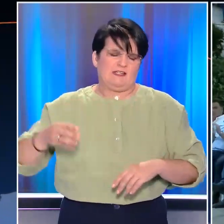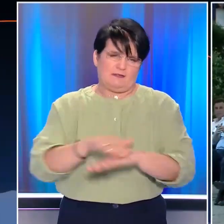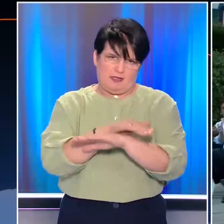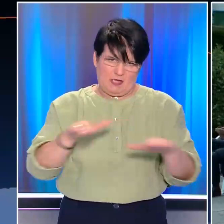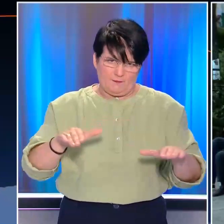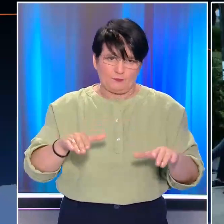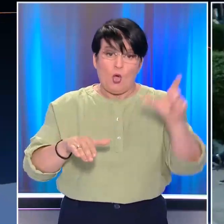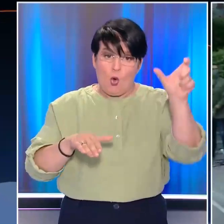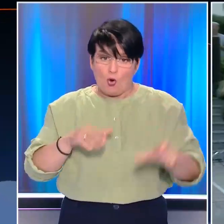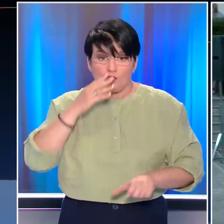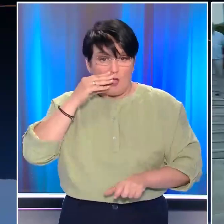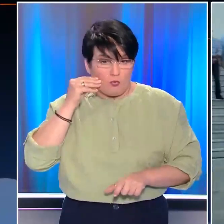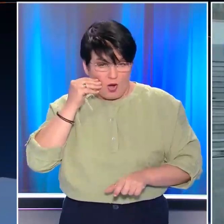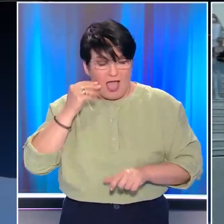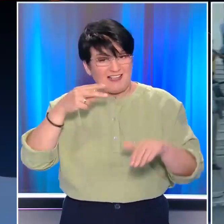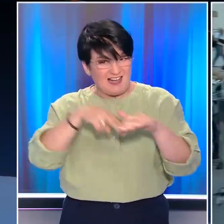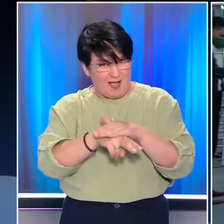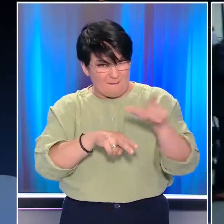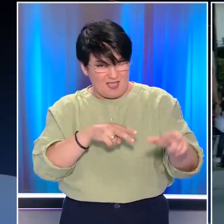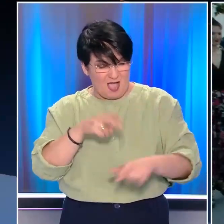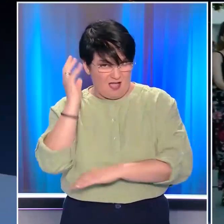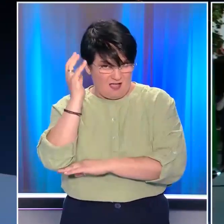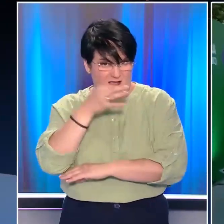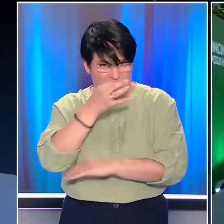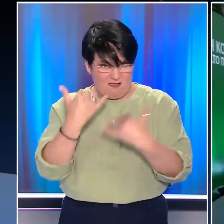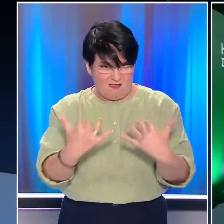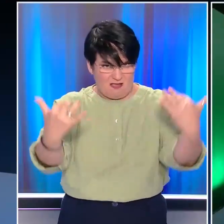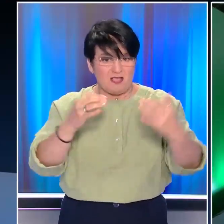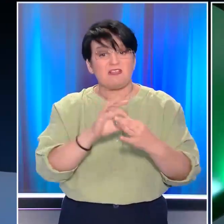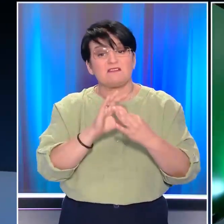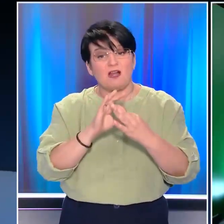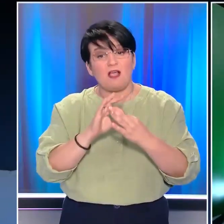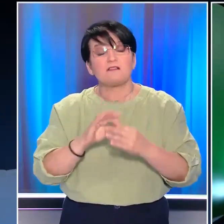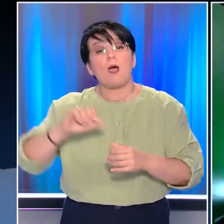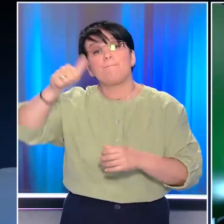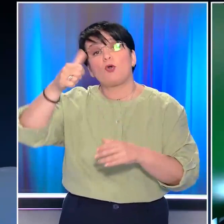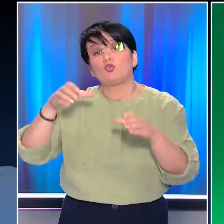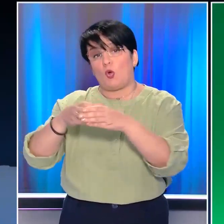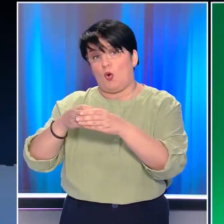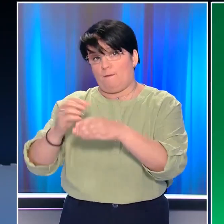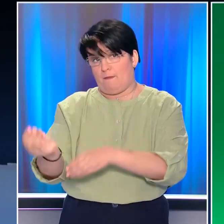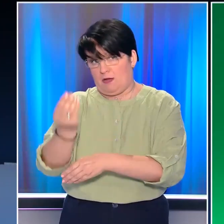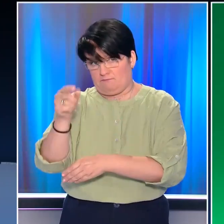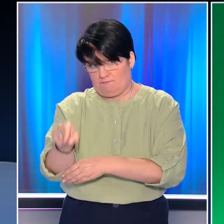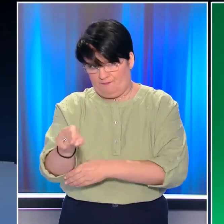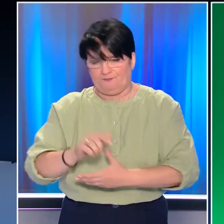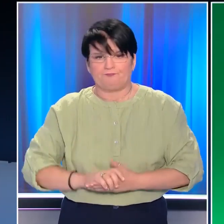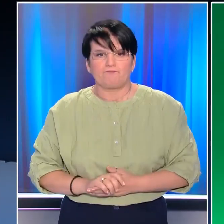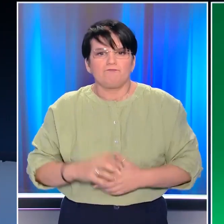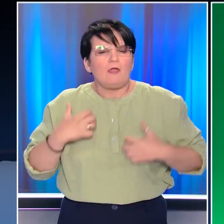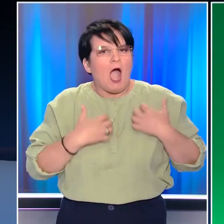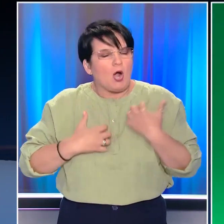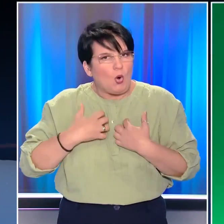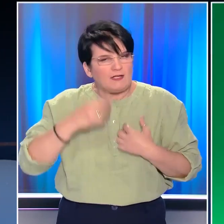τη Λαμία απάντησε στις αναφορές του Προέδρου του ΣΥΡΙΖΑ ότι ο Πρωθυπουργός σε κυβέρνηση συνεργασίας πρέπει να προέρχεται από το πρώτο κόμμα. Αν δέχει τέτοια αγωνία